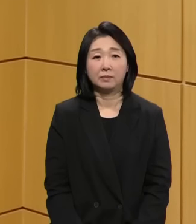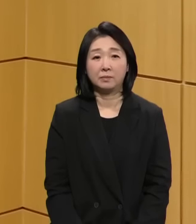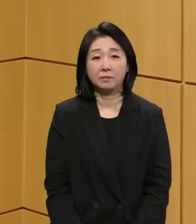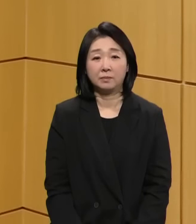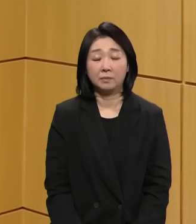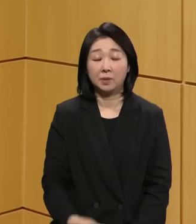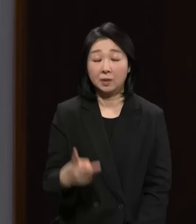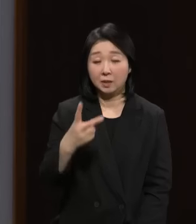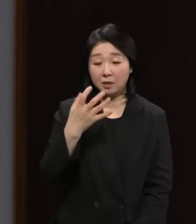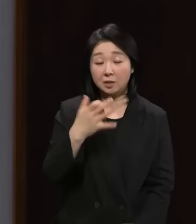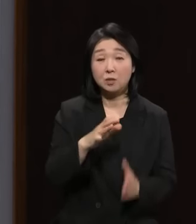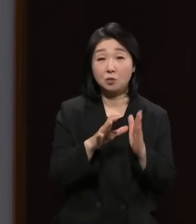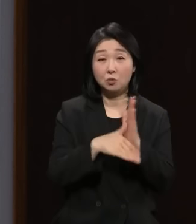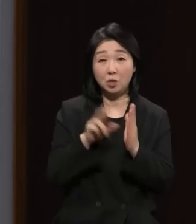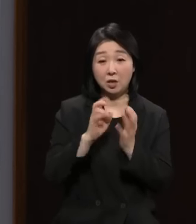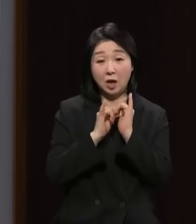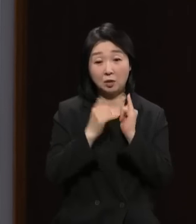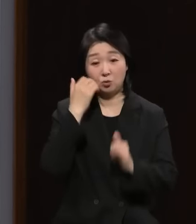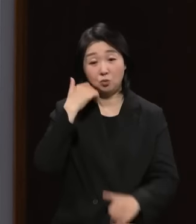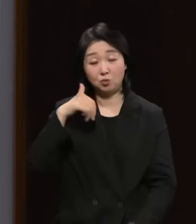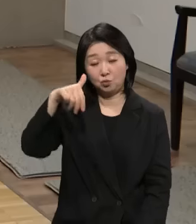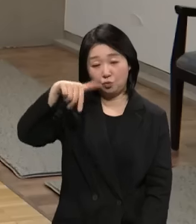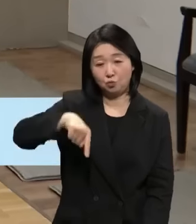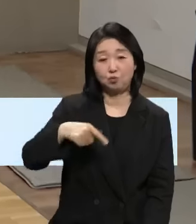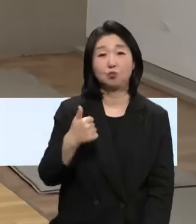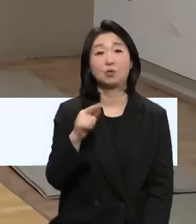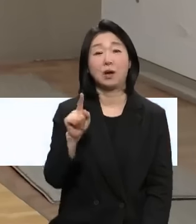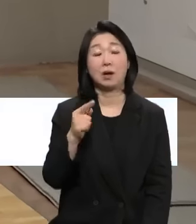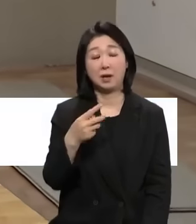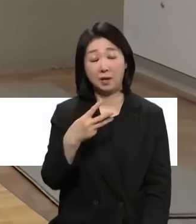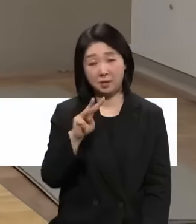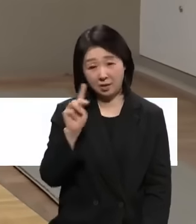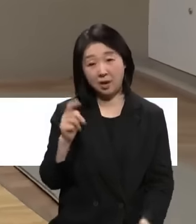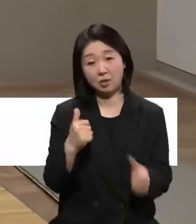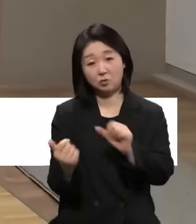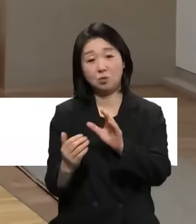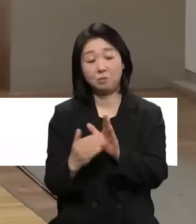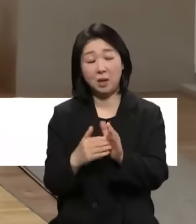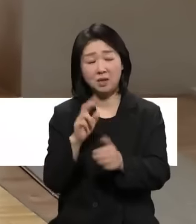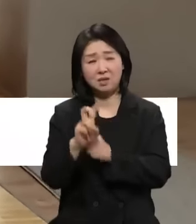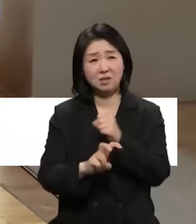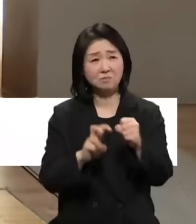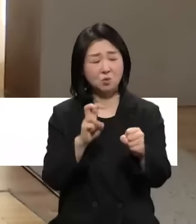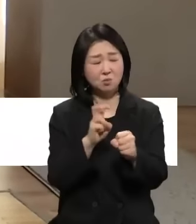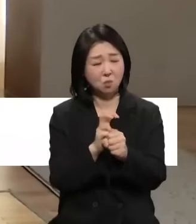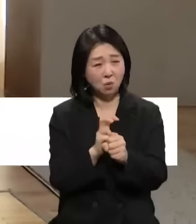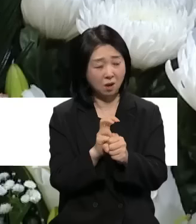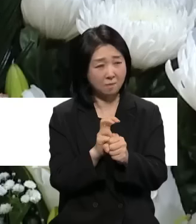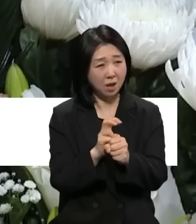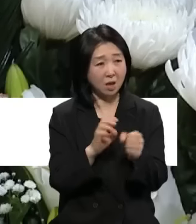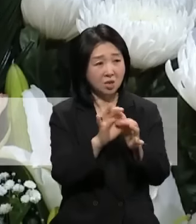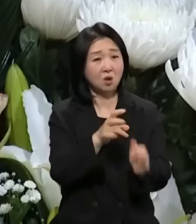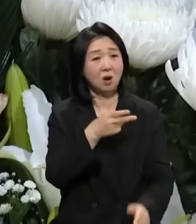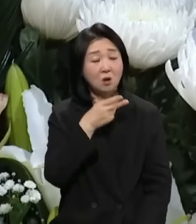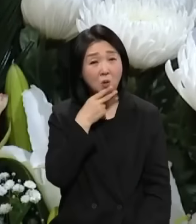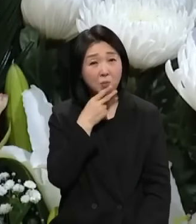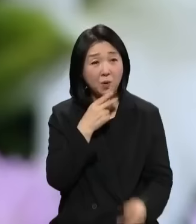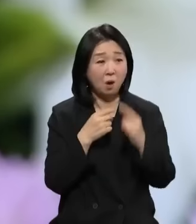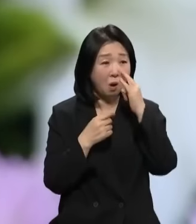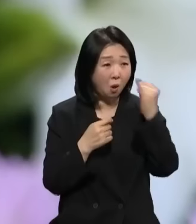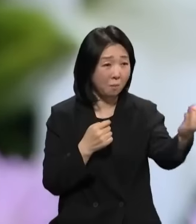지난 2019년 가수 구하라 씨가 숨졌습니다 그런데 20년 동안 연을 끊었던 친모가 나타나 재산 일부를